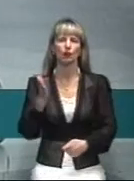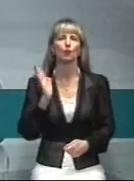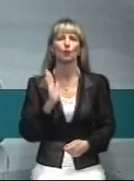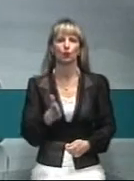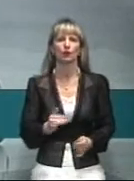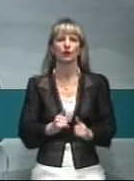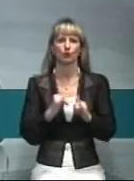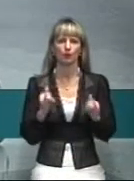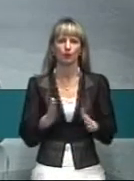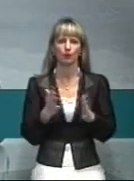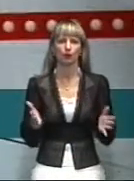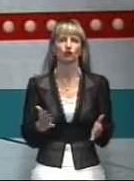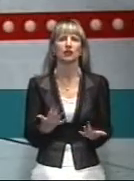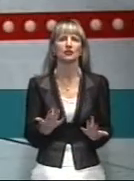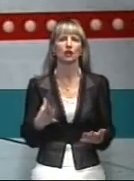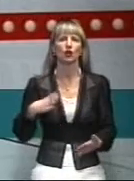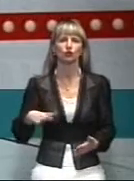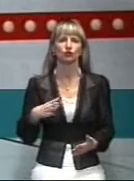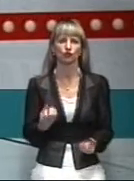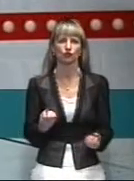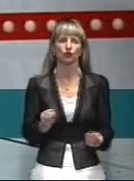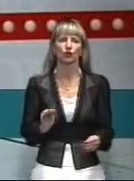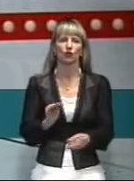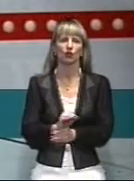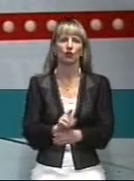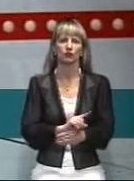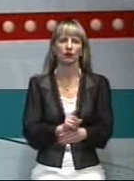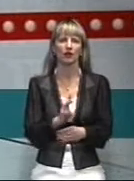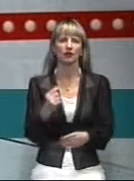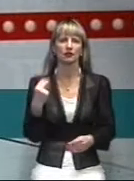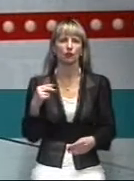набагато більше. А скільки очікується додаткових комплектів на